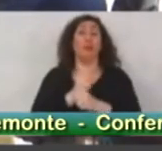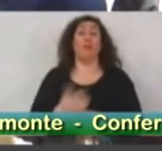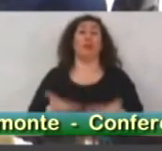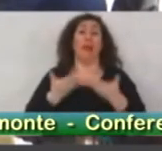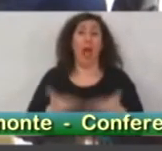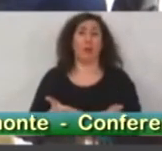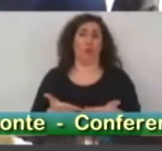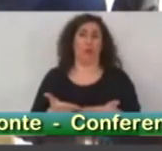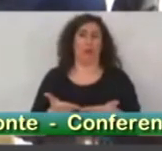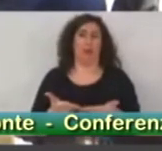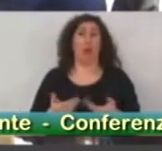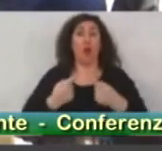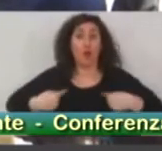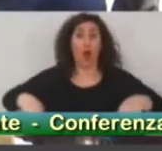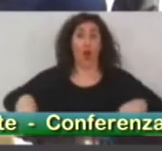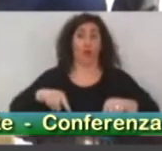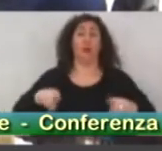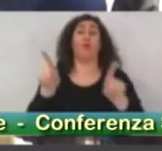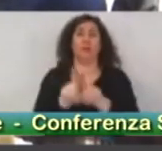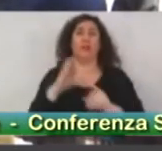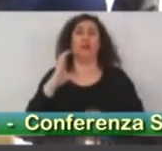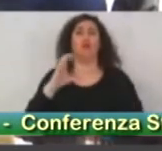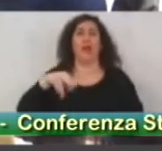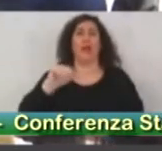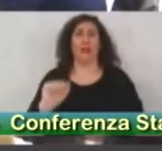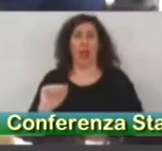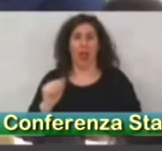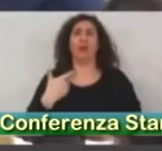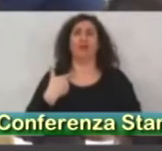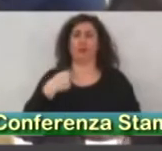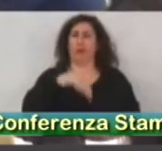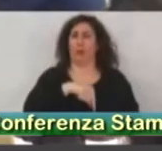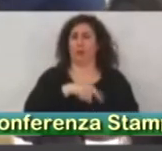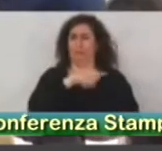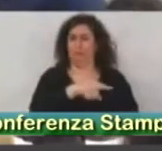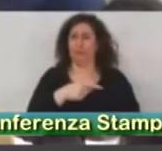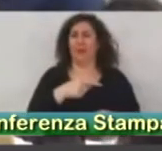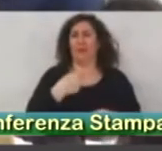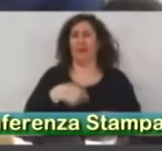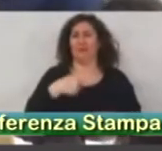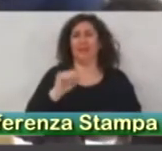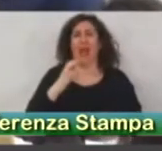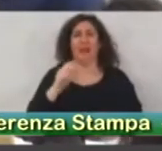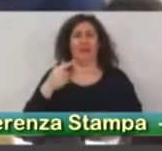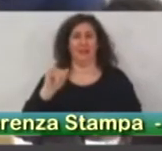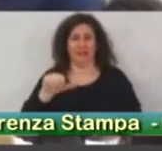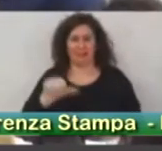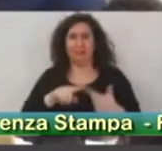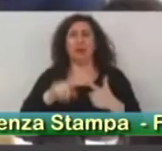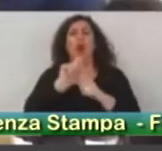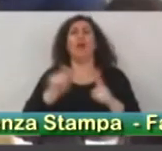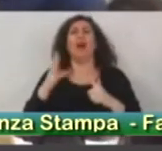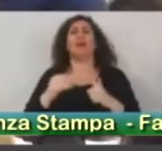lo dico a nome di CNA, che ha qua il suo presidente Fabrizio Attis, a nome di Confartigianato, che ha qua il suo presidente